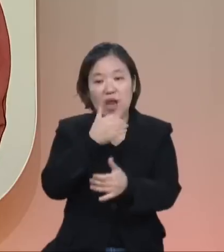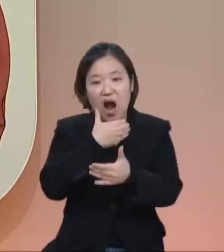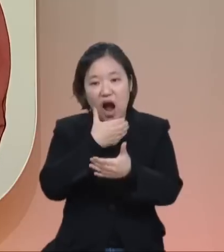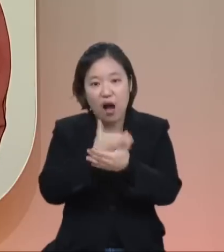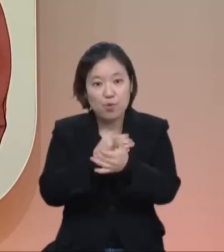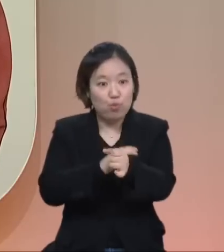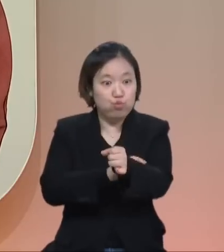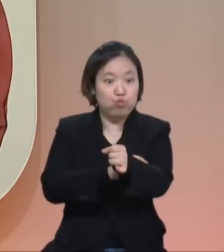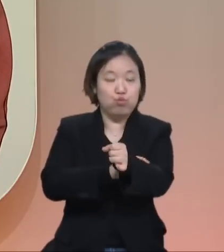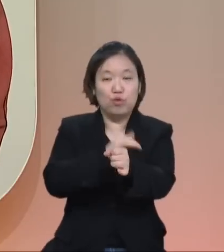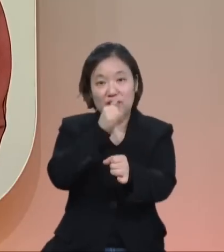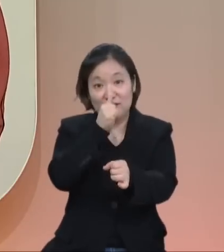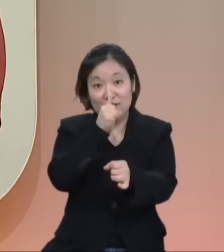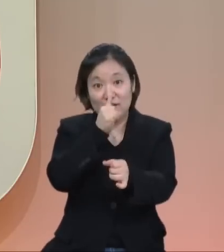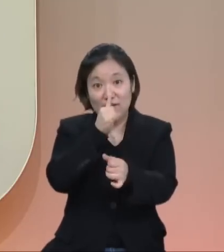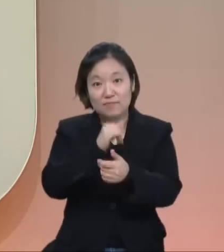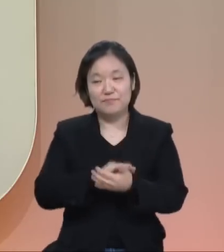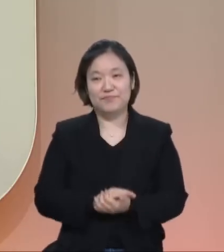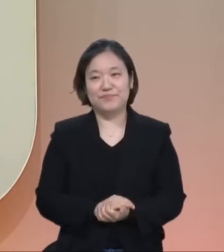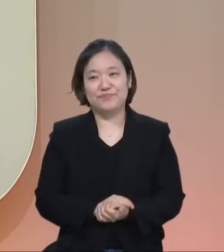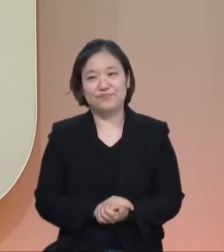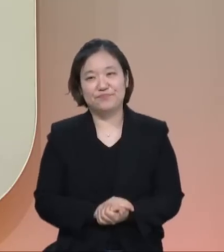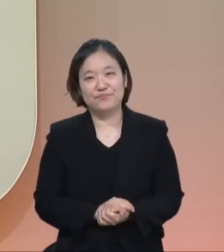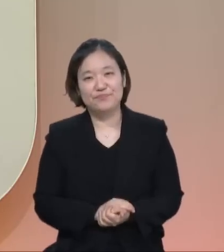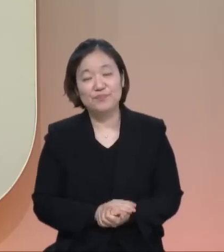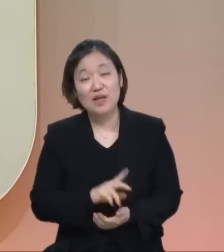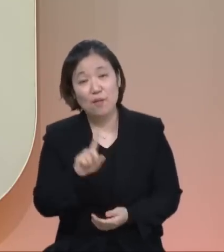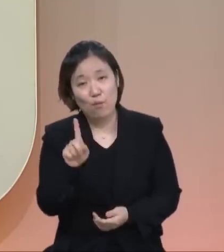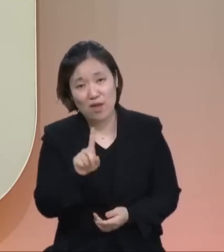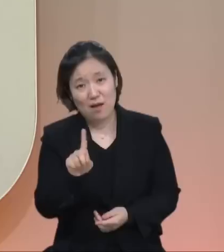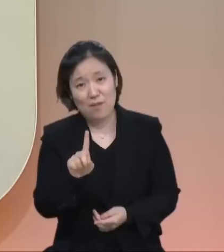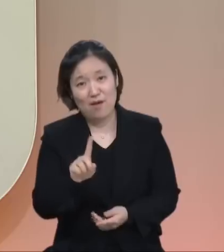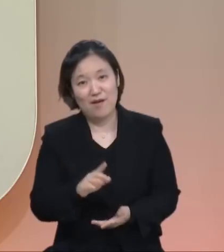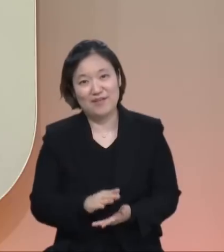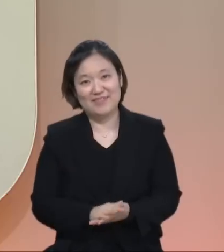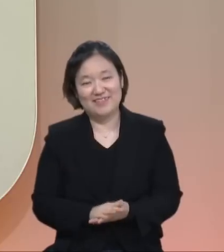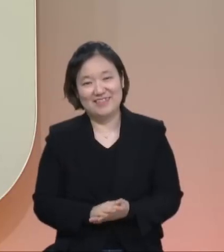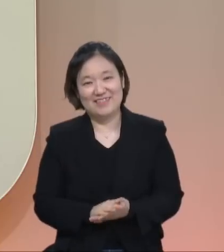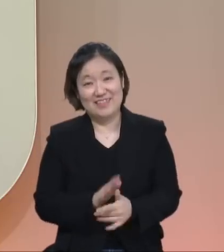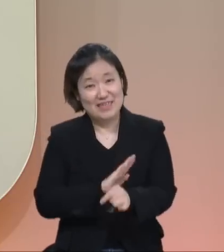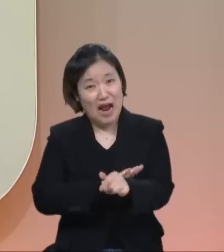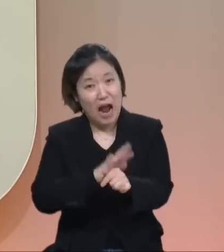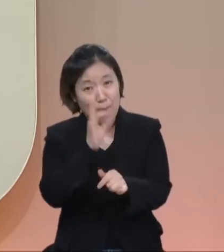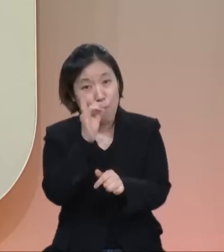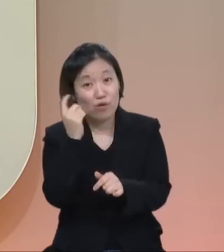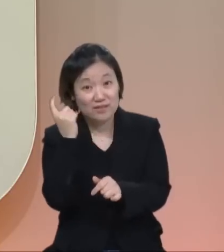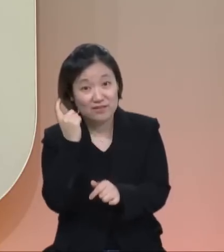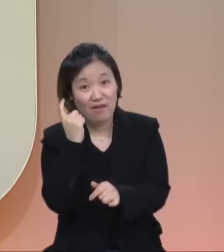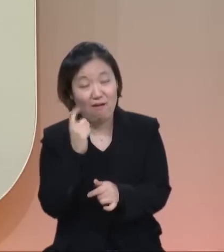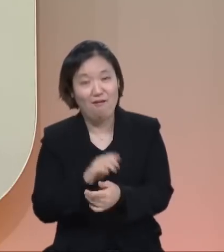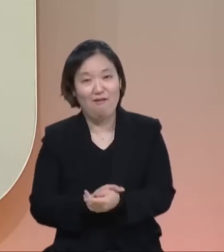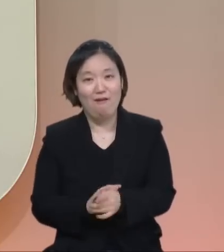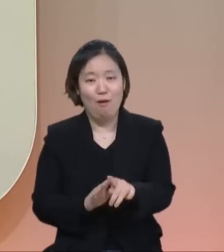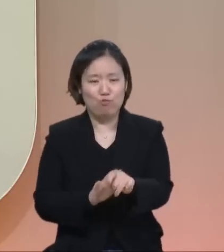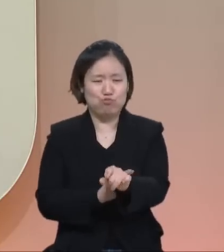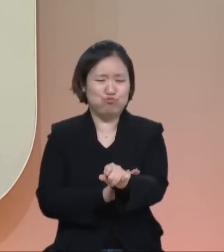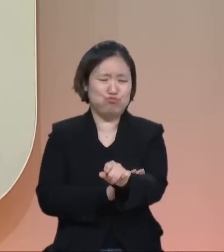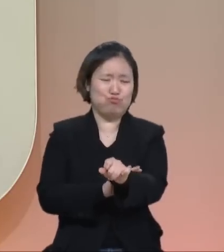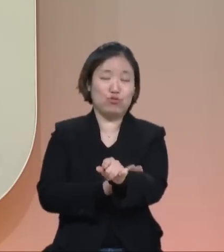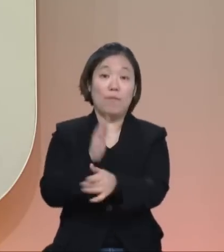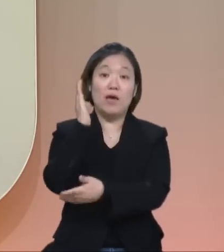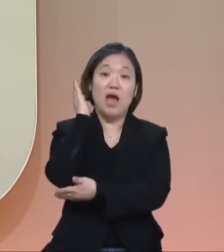제가 놀래가지고 여러분 채널 고정하십시오 소름이